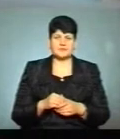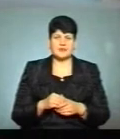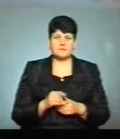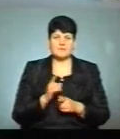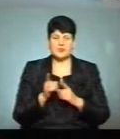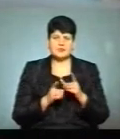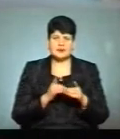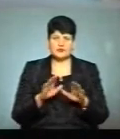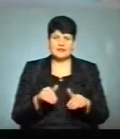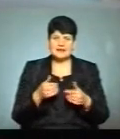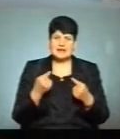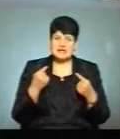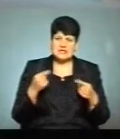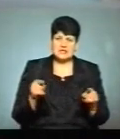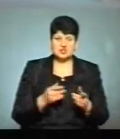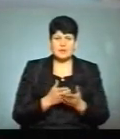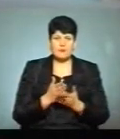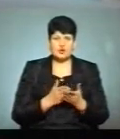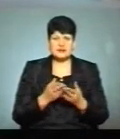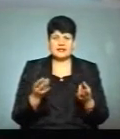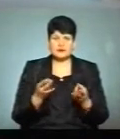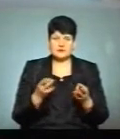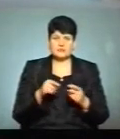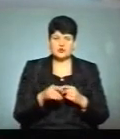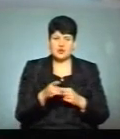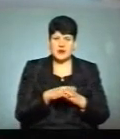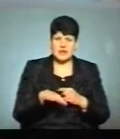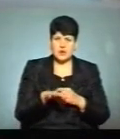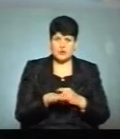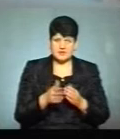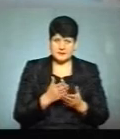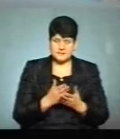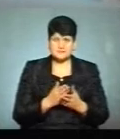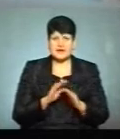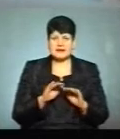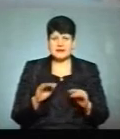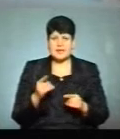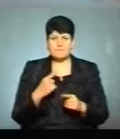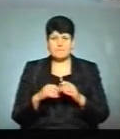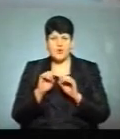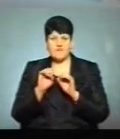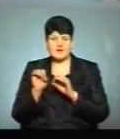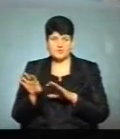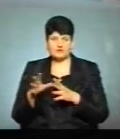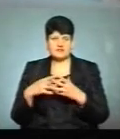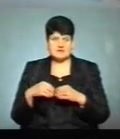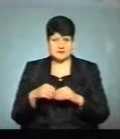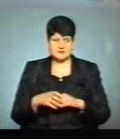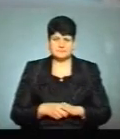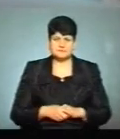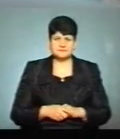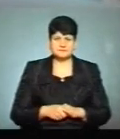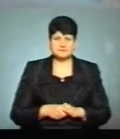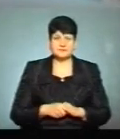трансформувати його в надання інших послуг, які необхідно в тому регіоні, де вони знаходяться, а дітей повернути до сімей,